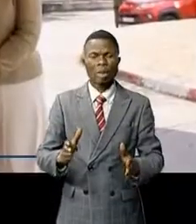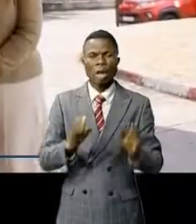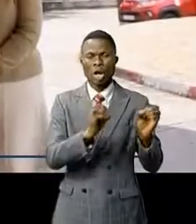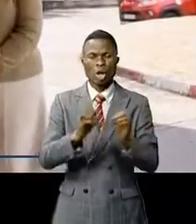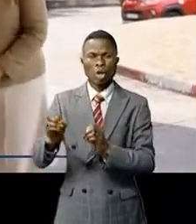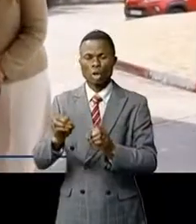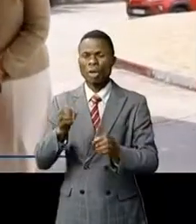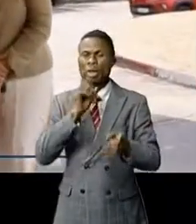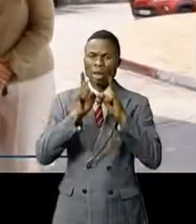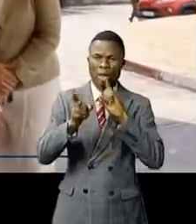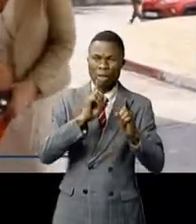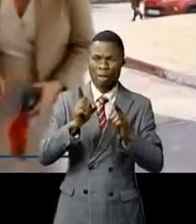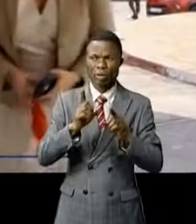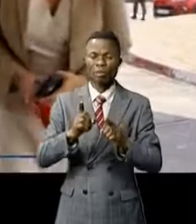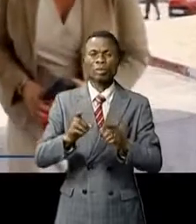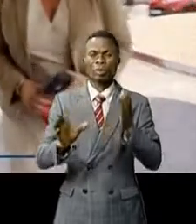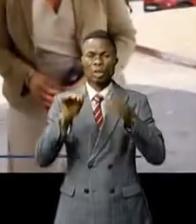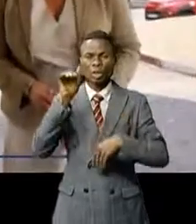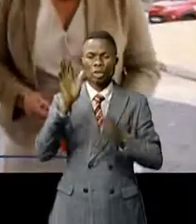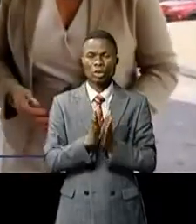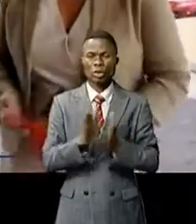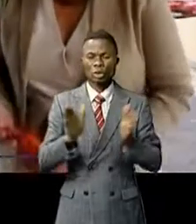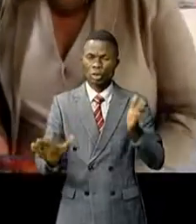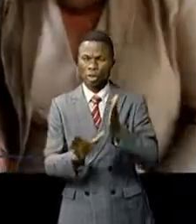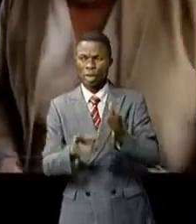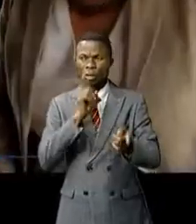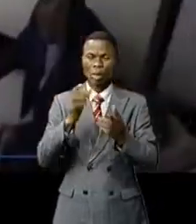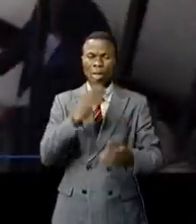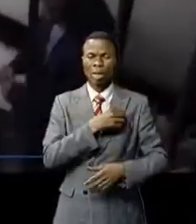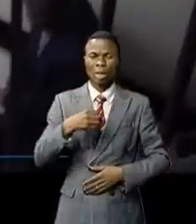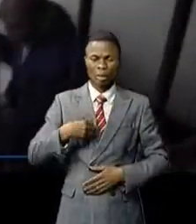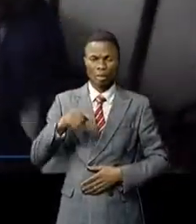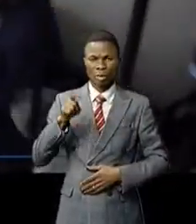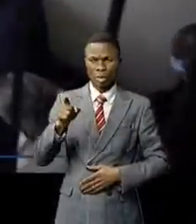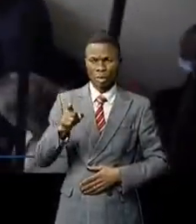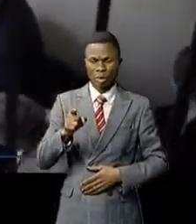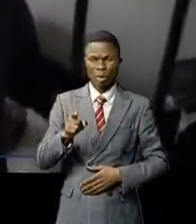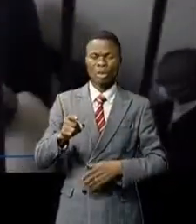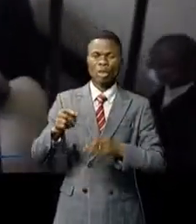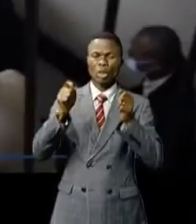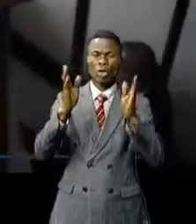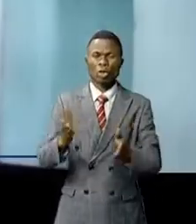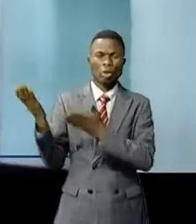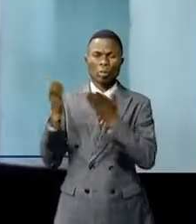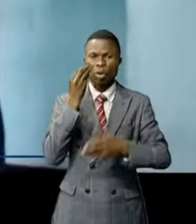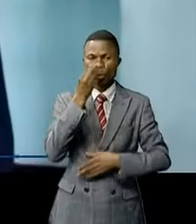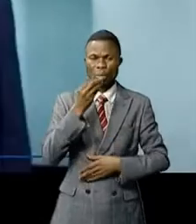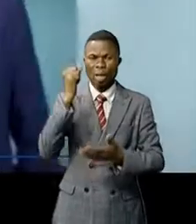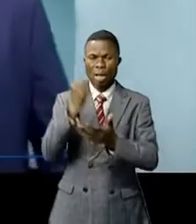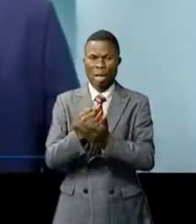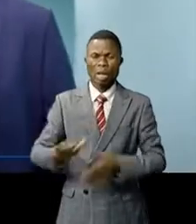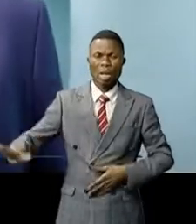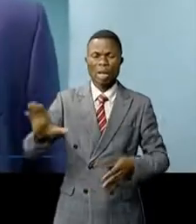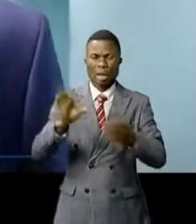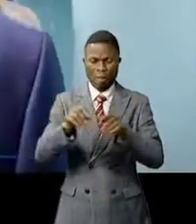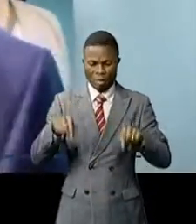les entretiens que Freddy Moulumba Kabwai a eu avec Mme Ineke, attachée de presse et porte-parole de l'ambassade des